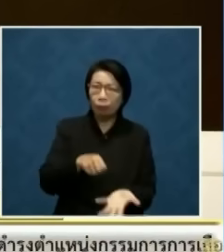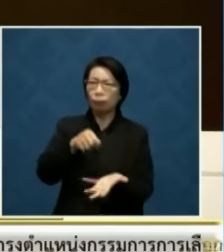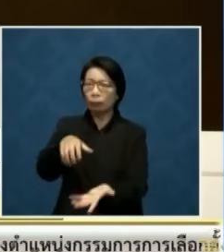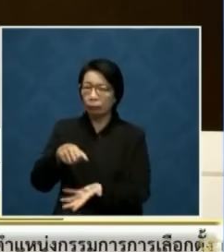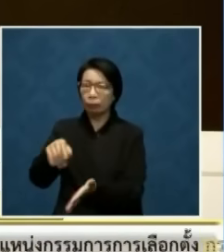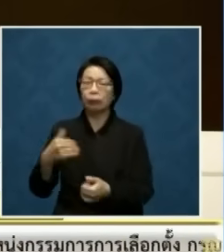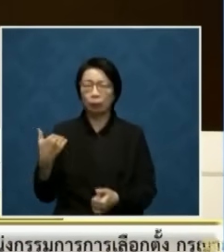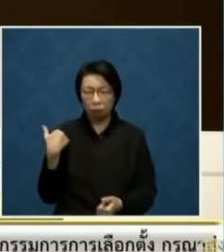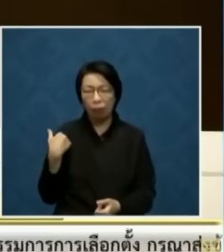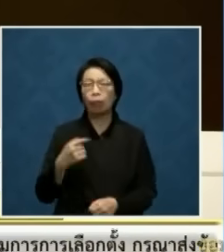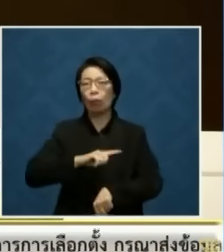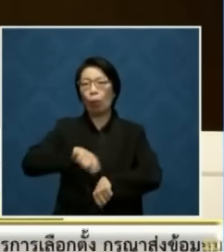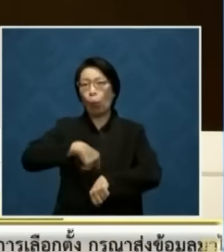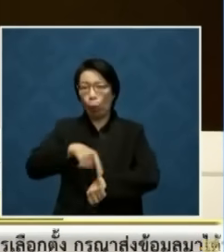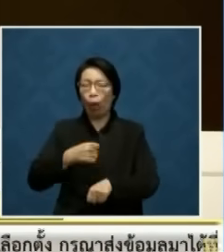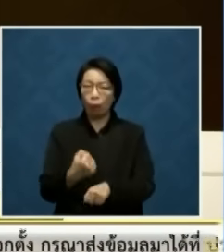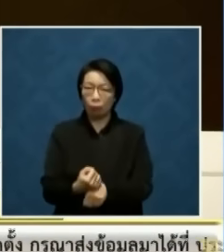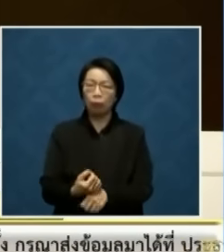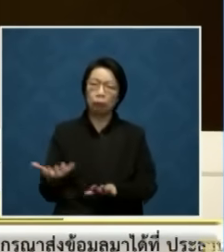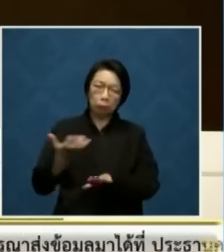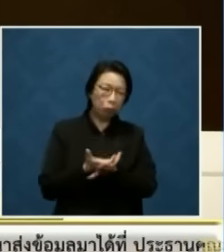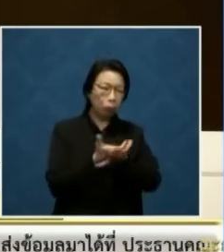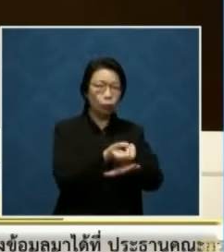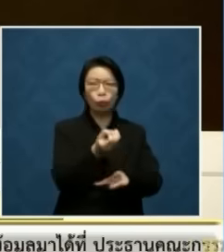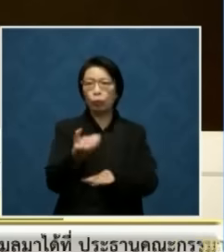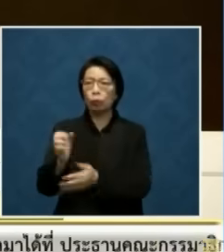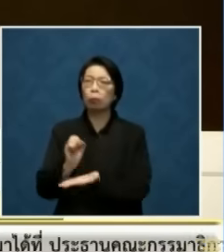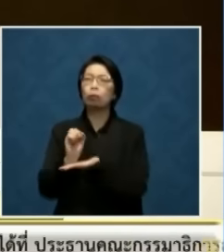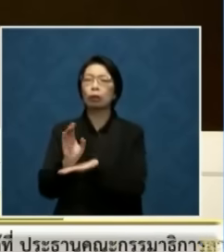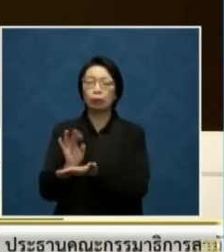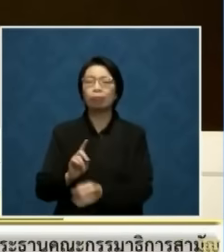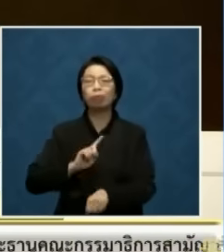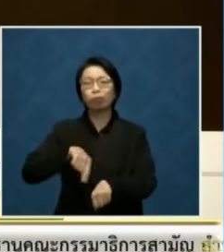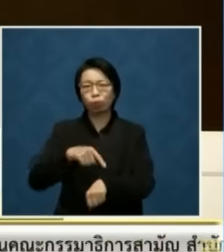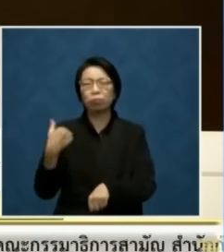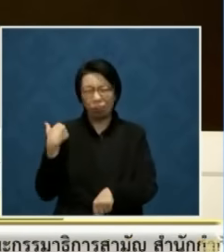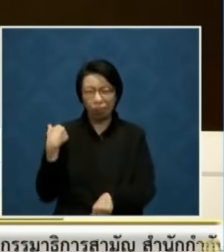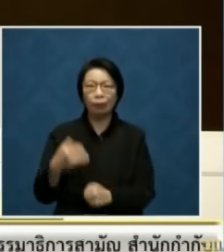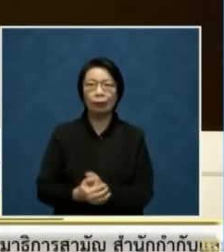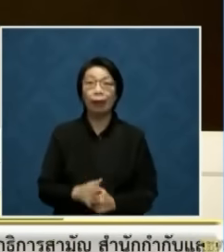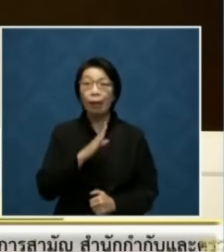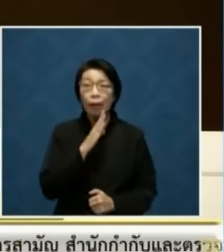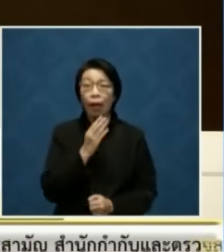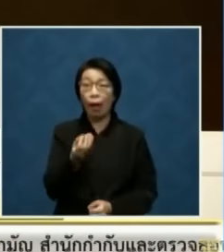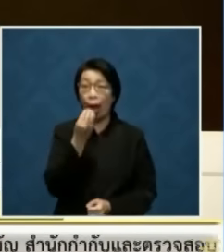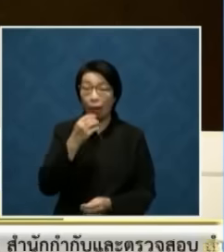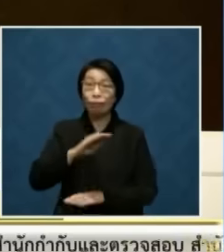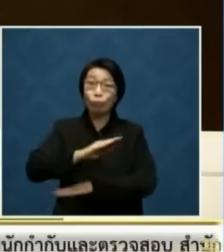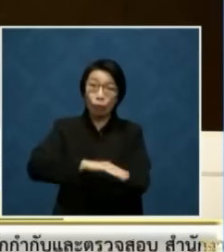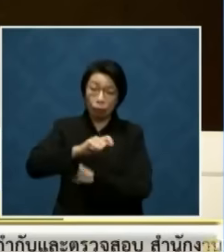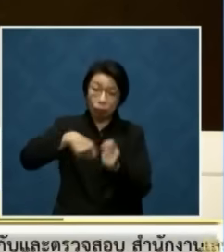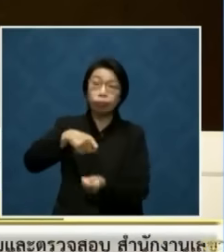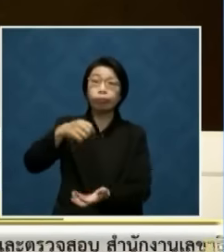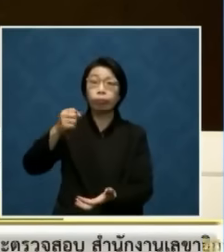เราเล่าข่าวที่สมุทรสงครามไม่มีข้าวจะกินไม่มีข้าวจะกินแต่อาหารของส.สบอกถ้าไม่เอาไปเนี่ยมันก็เน่าคาสภา